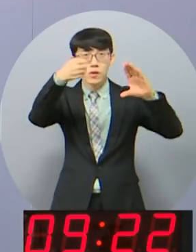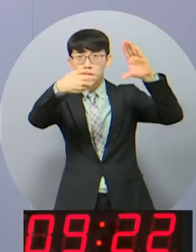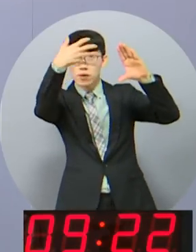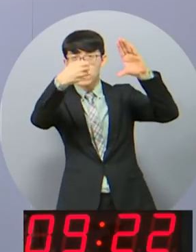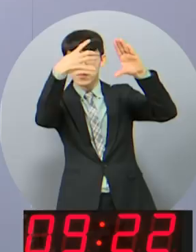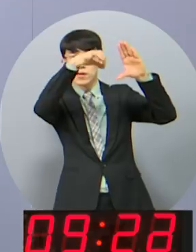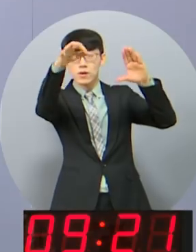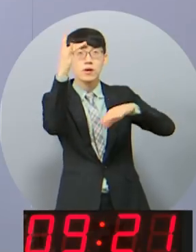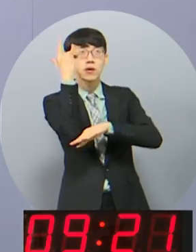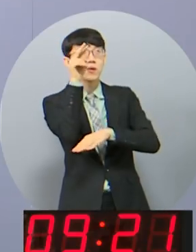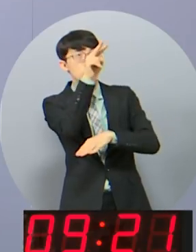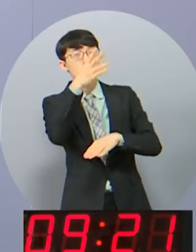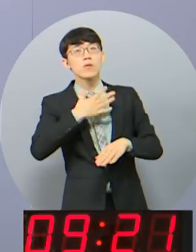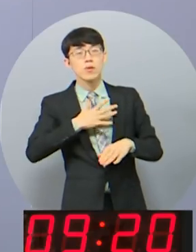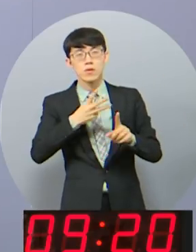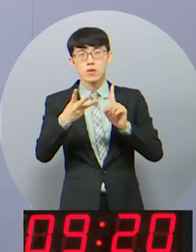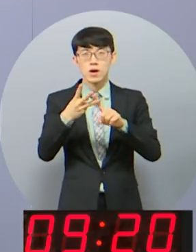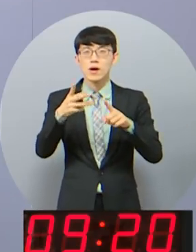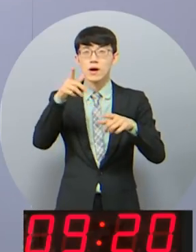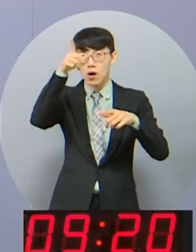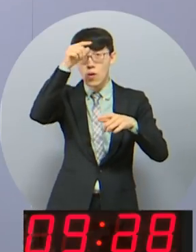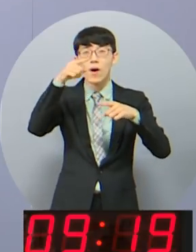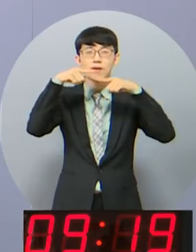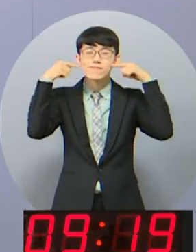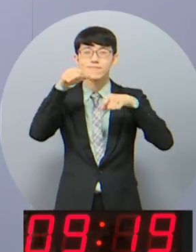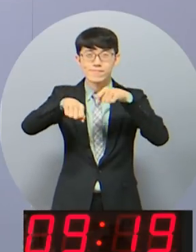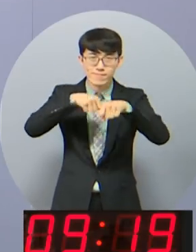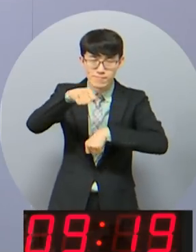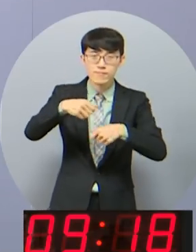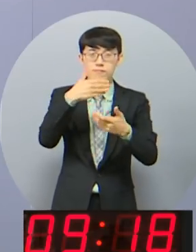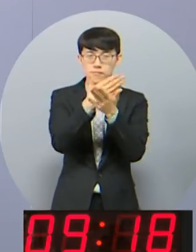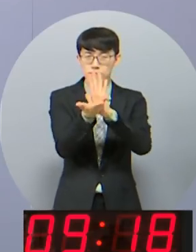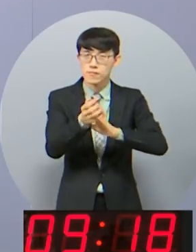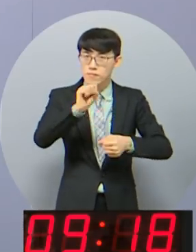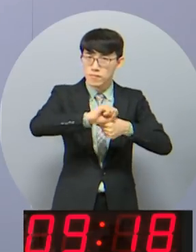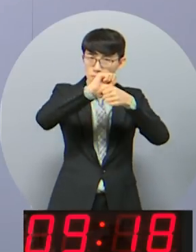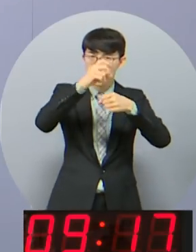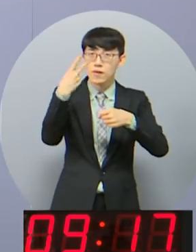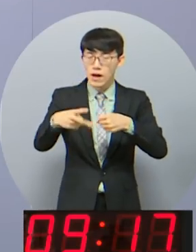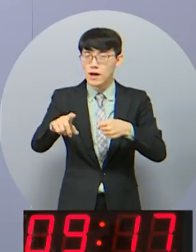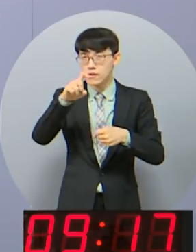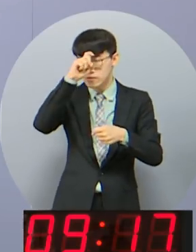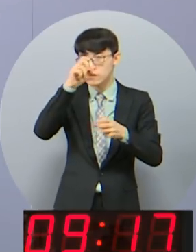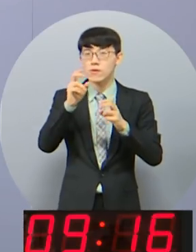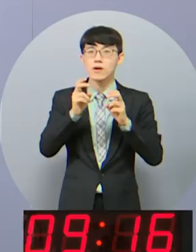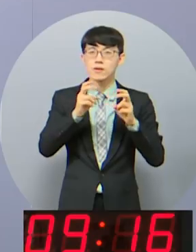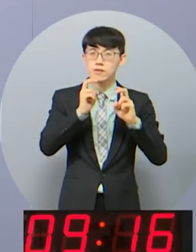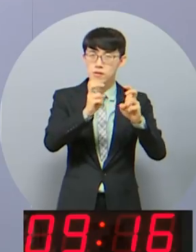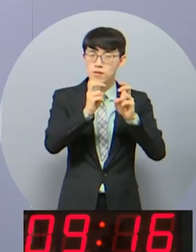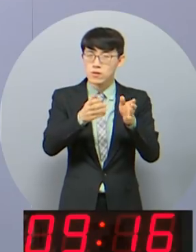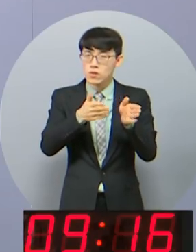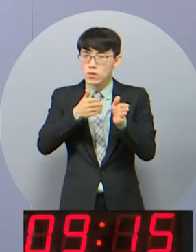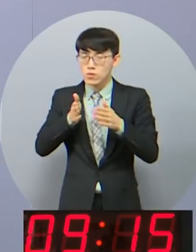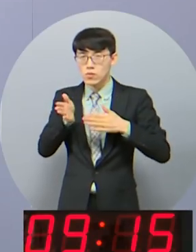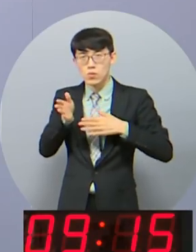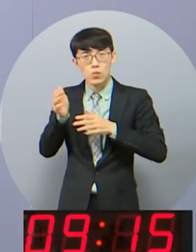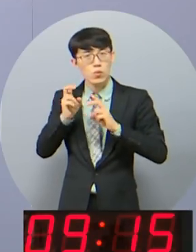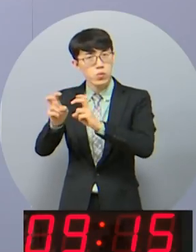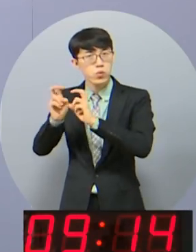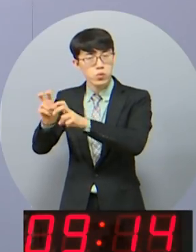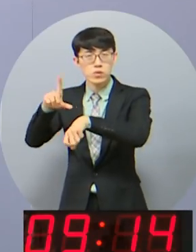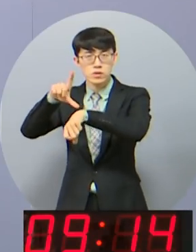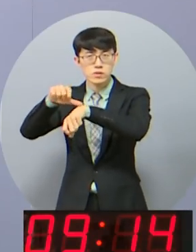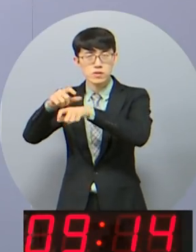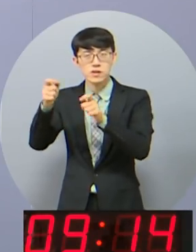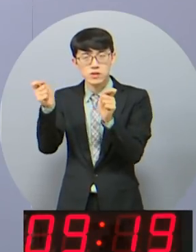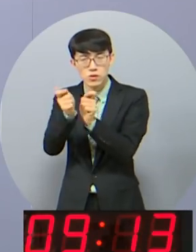加开淡水信义线的班次跟缩短班距，提高民众搭乘轻轨转乘的意愿，这样子才能为我